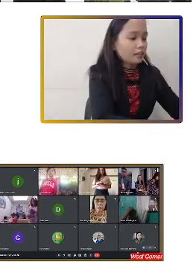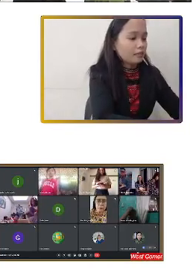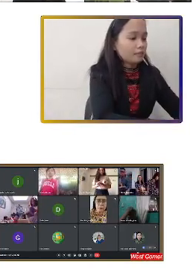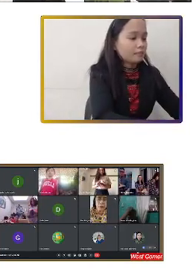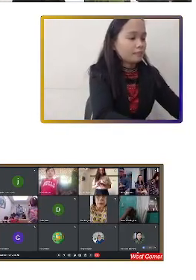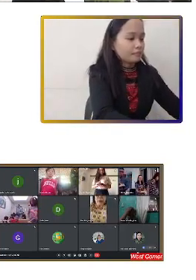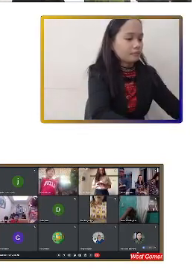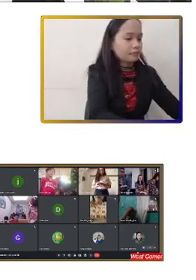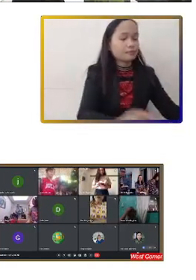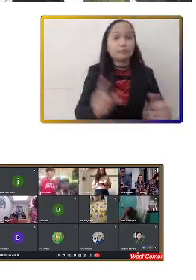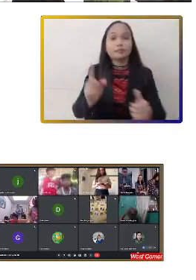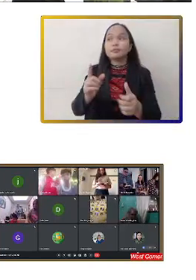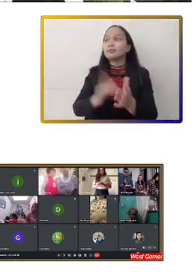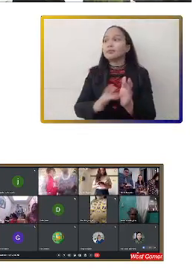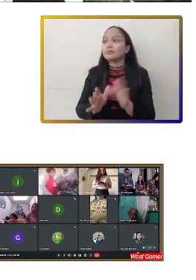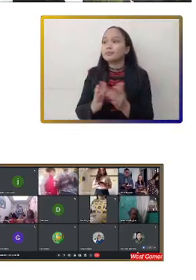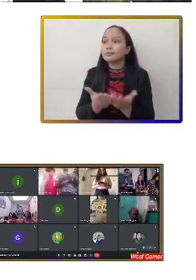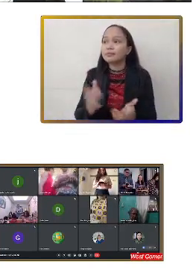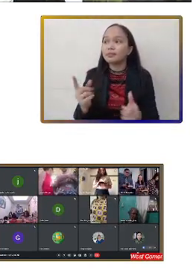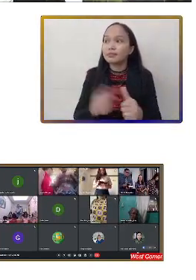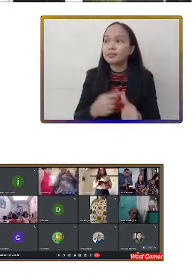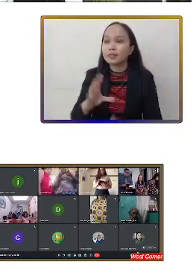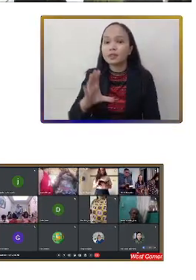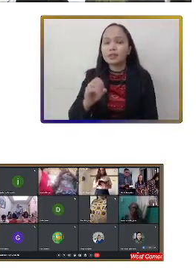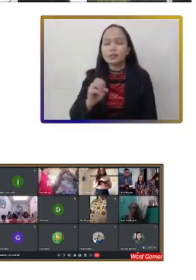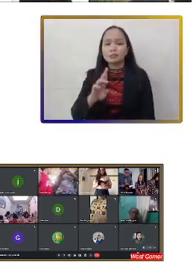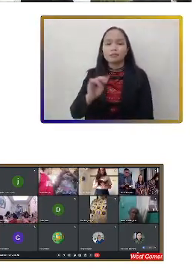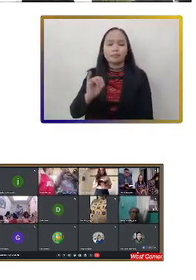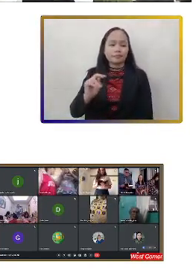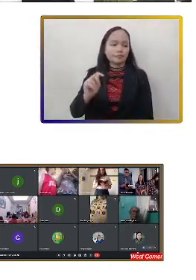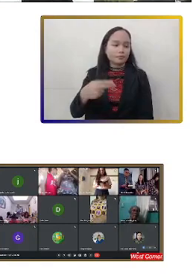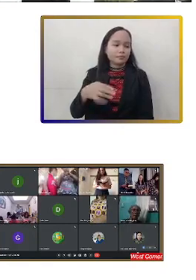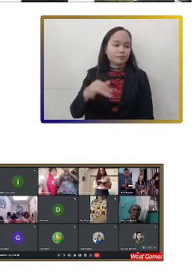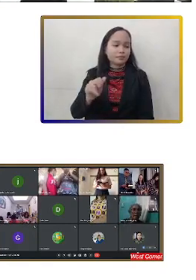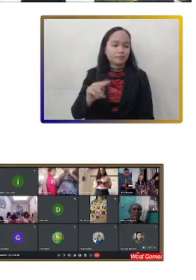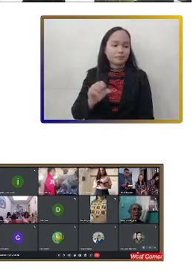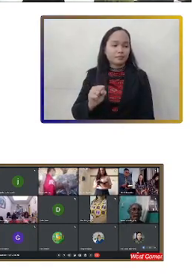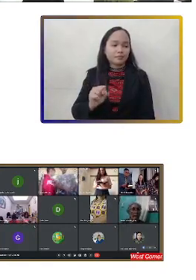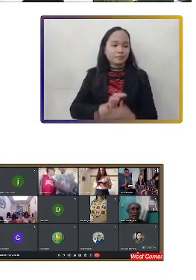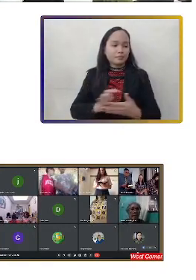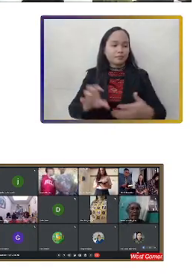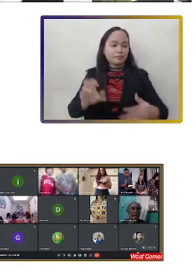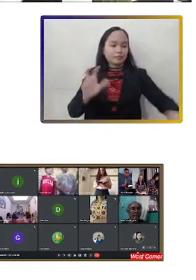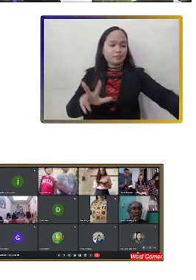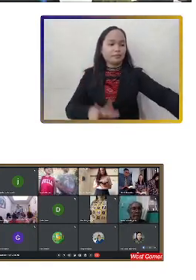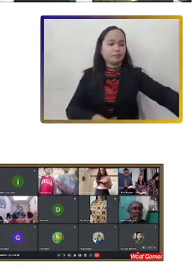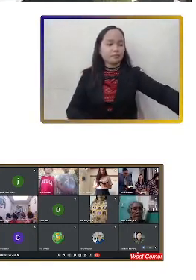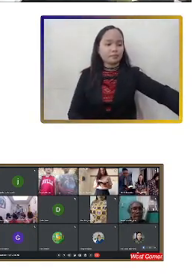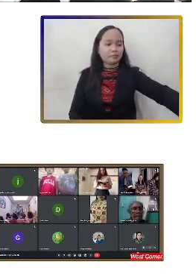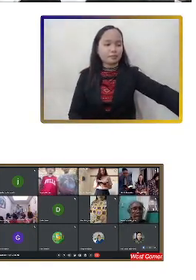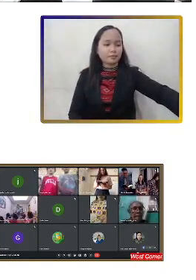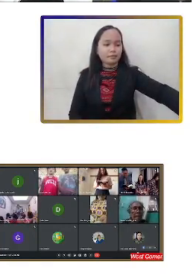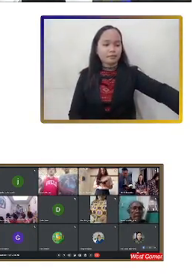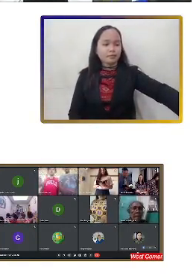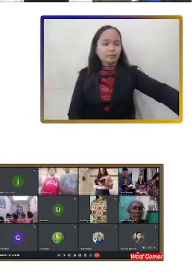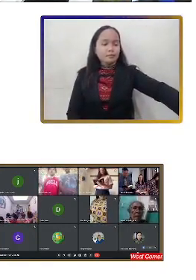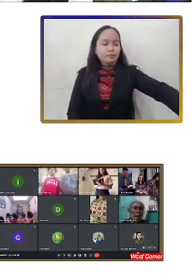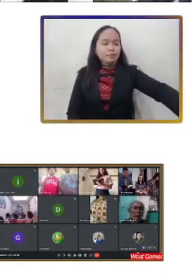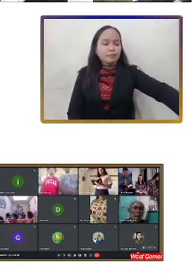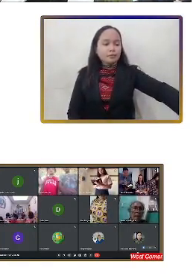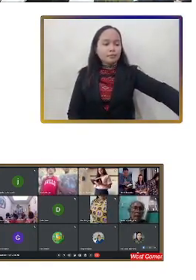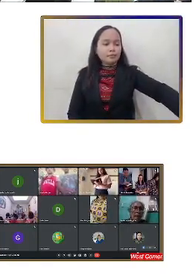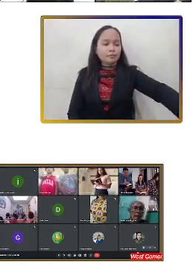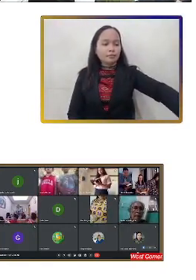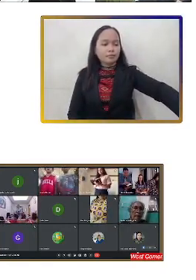1 Corinthians chapter 3. Let's start from that passage and then tutuloy po tayo sa